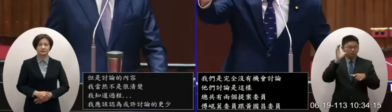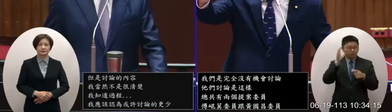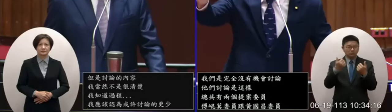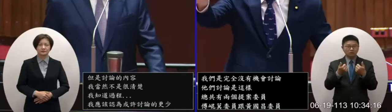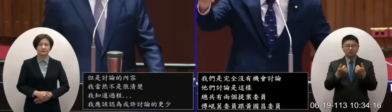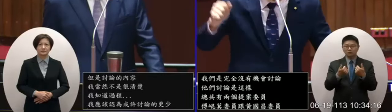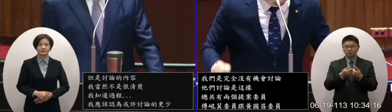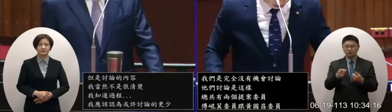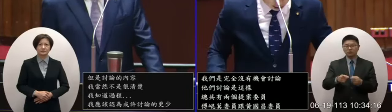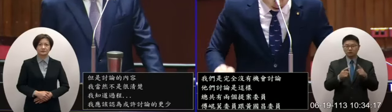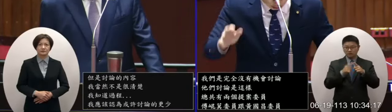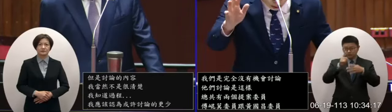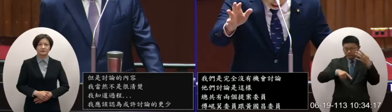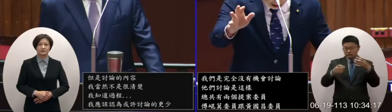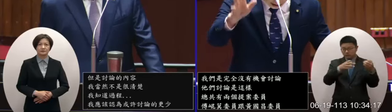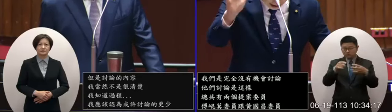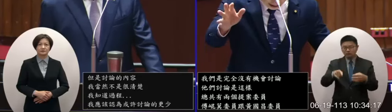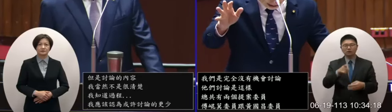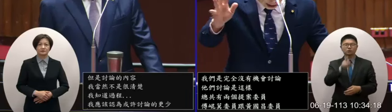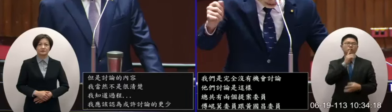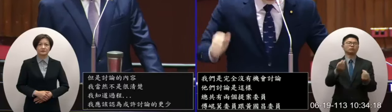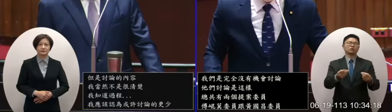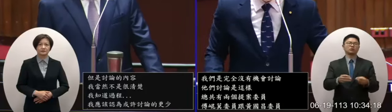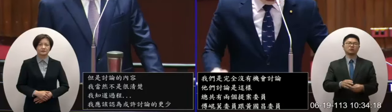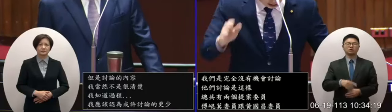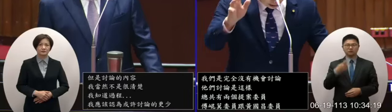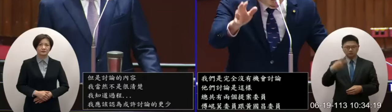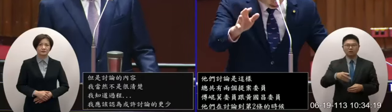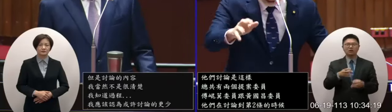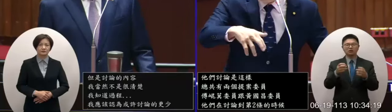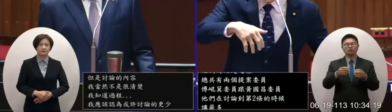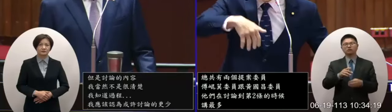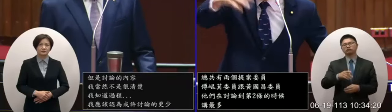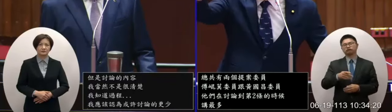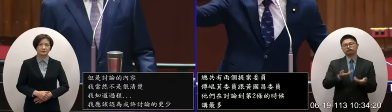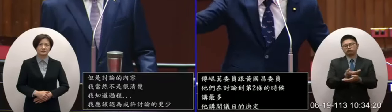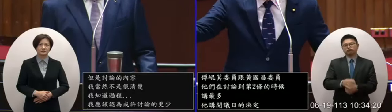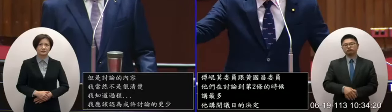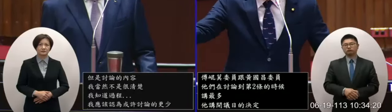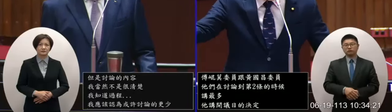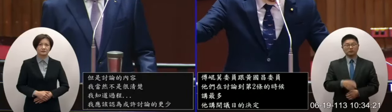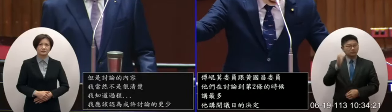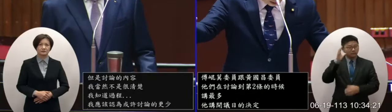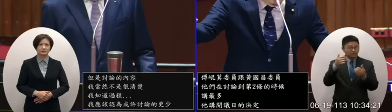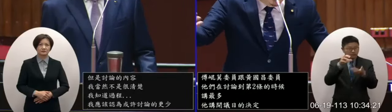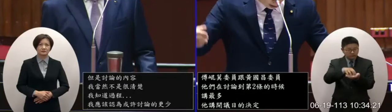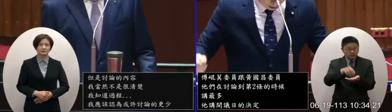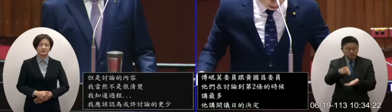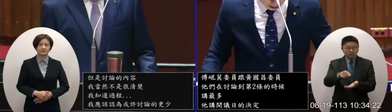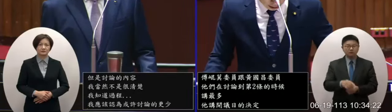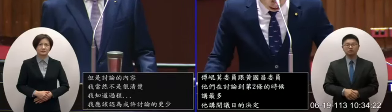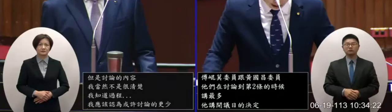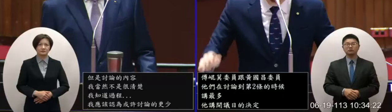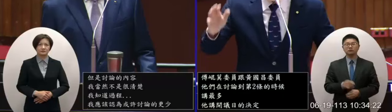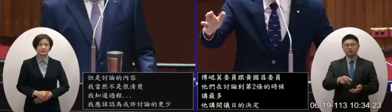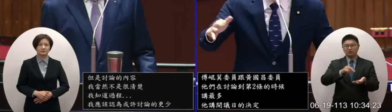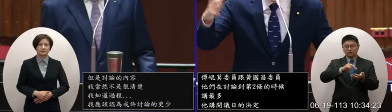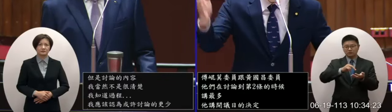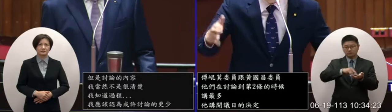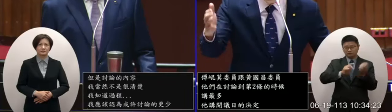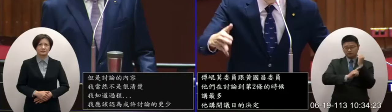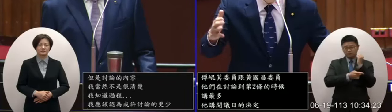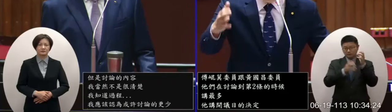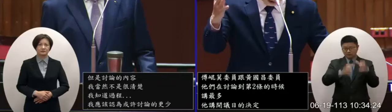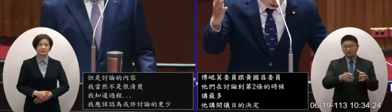说没有，他们要补充，问到了听证调阅权的时候，他说这立法理由讲得很清楚了，然后呢最